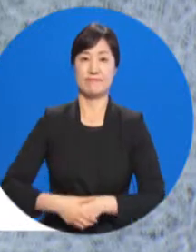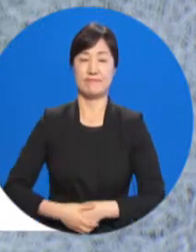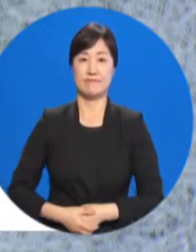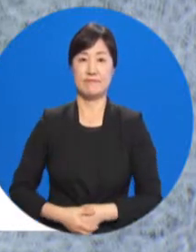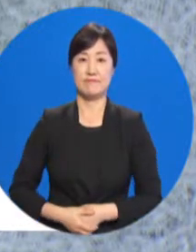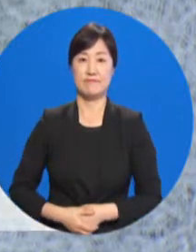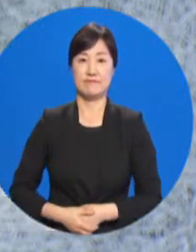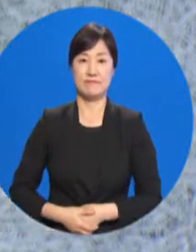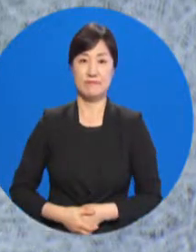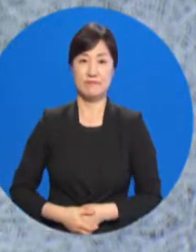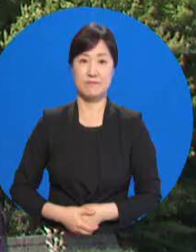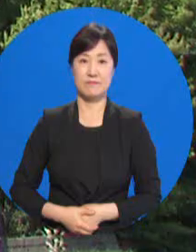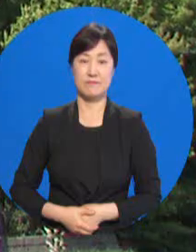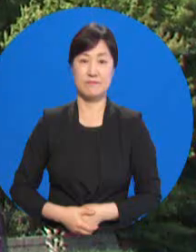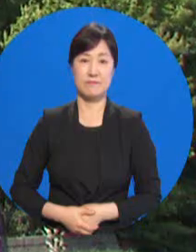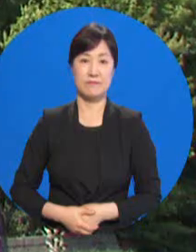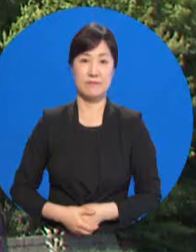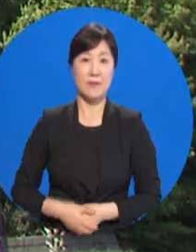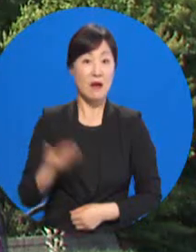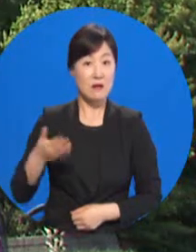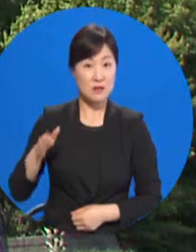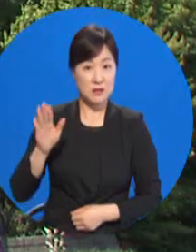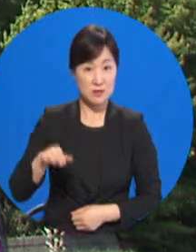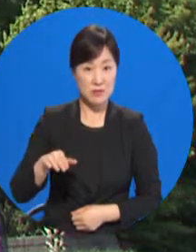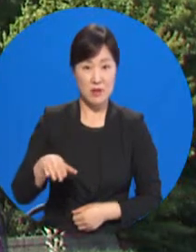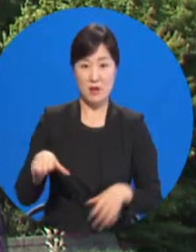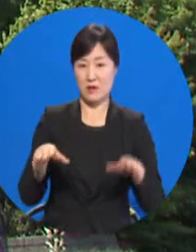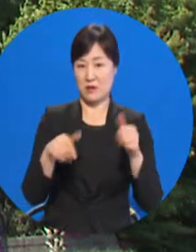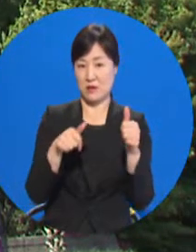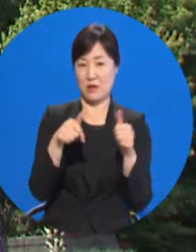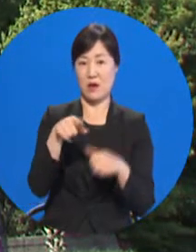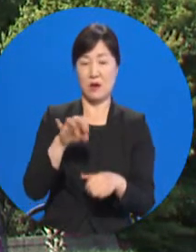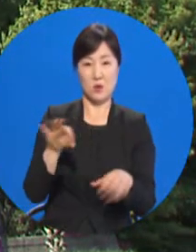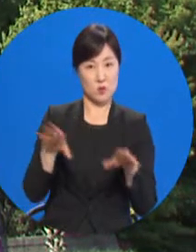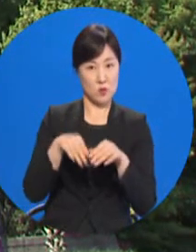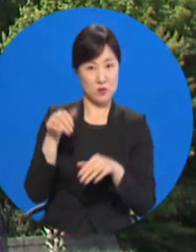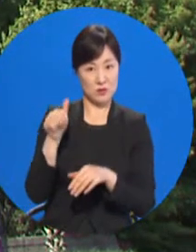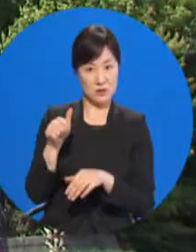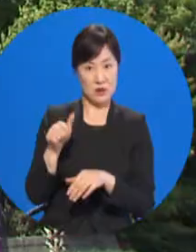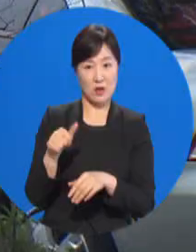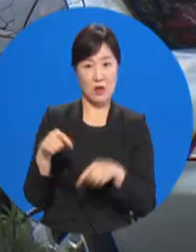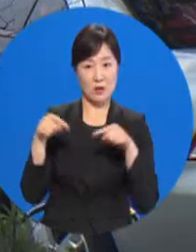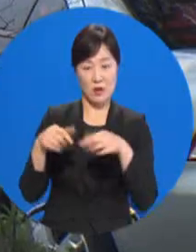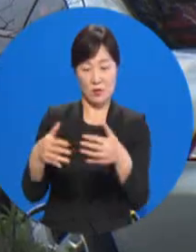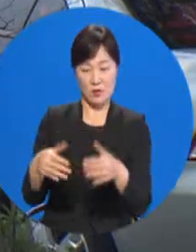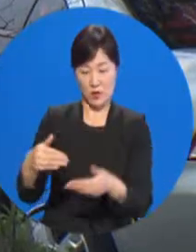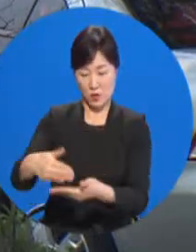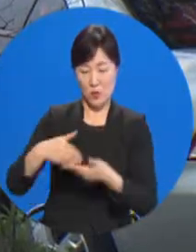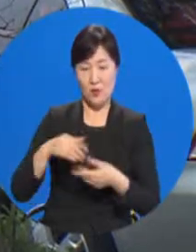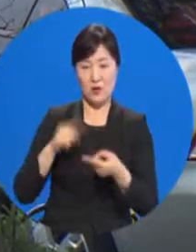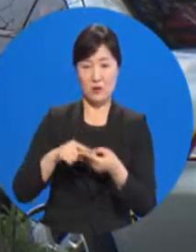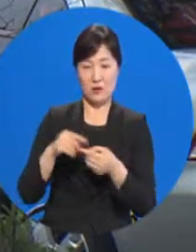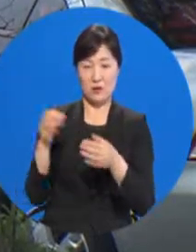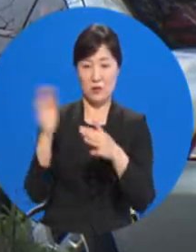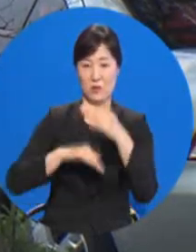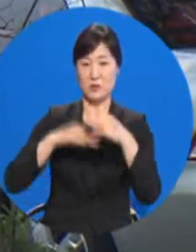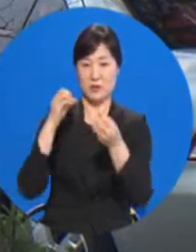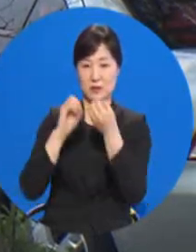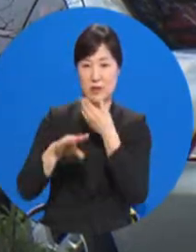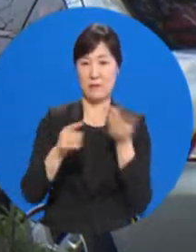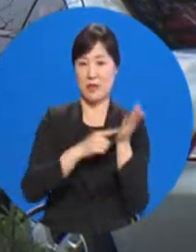정중히 요청드립니다. 하지만 강모 이사장은 교수협의회의 요구에 대해 공식 답변을 내놓지 않고